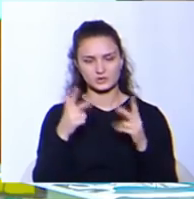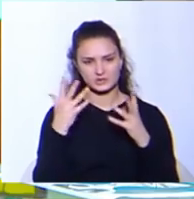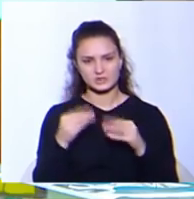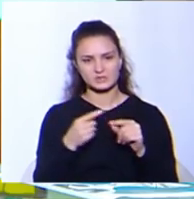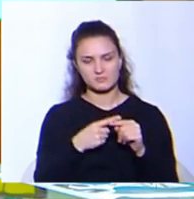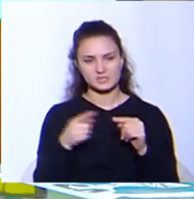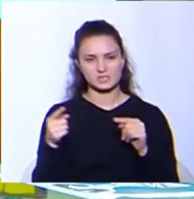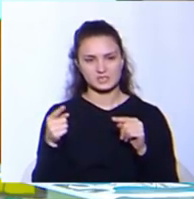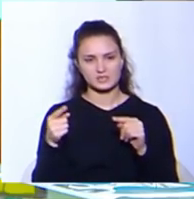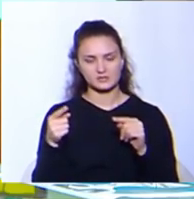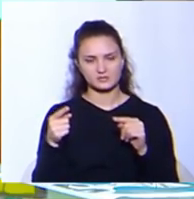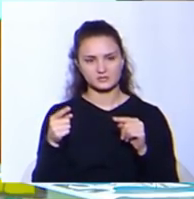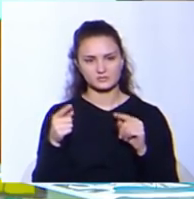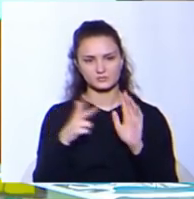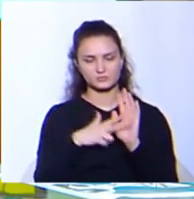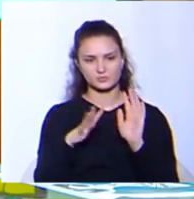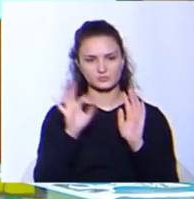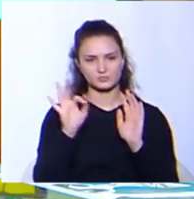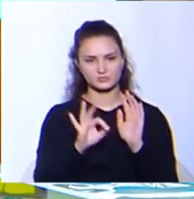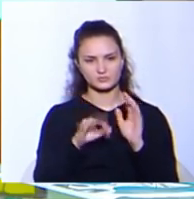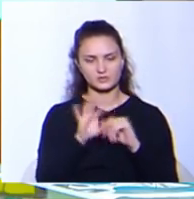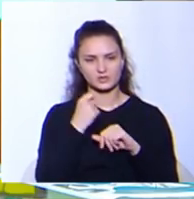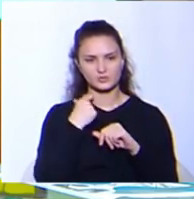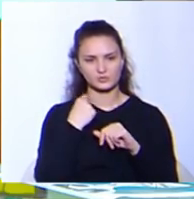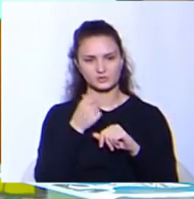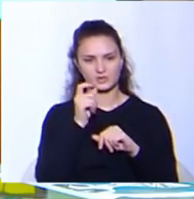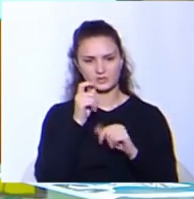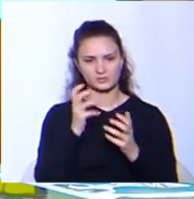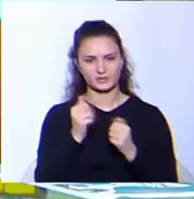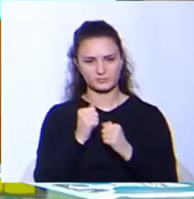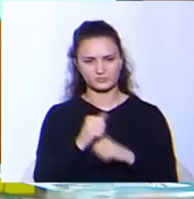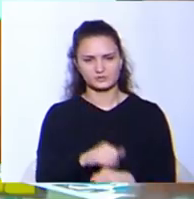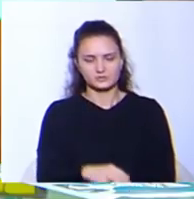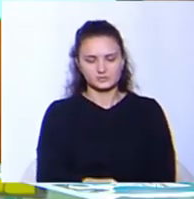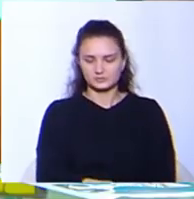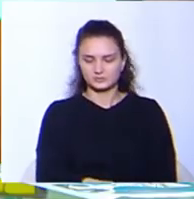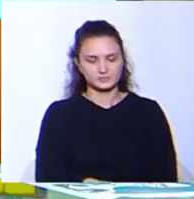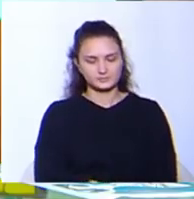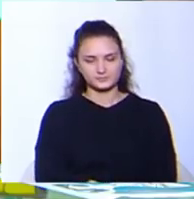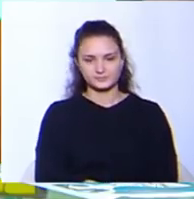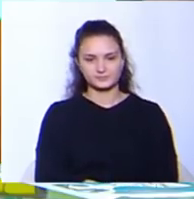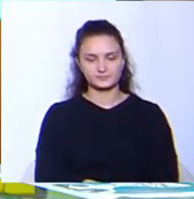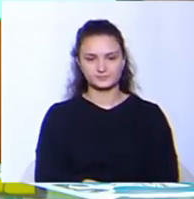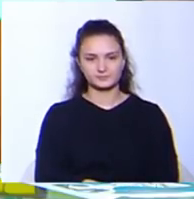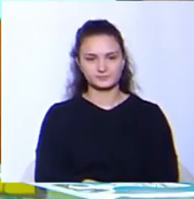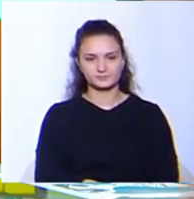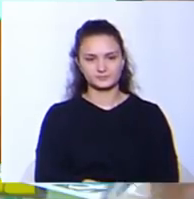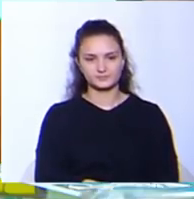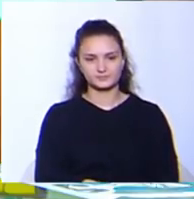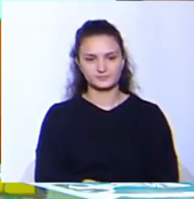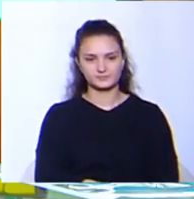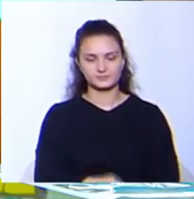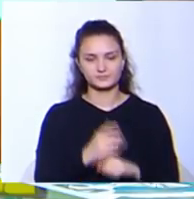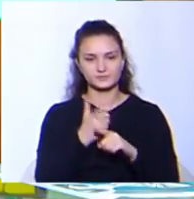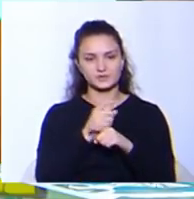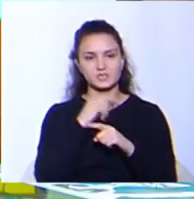30 დღის მანძილზე 85% აქვს ალკოჰოლი მიღებული. ძალიან